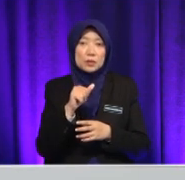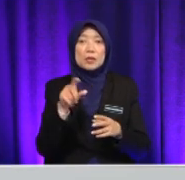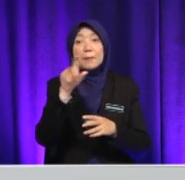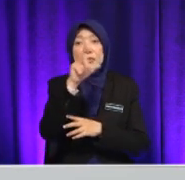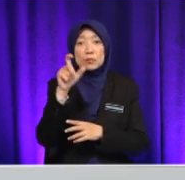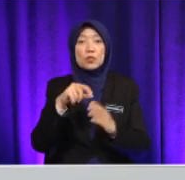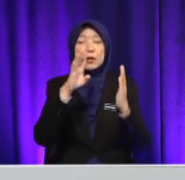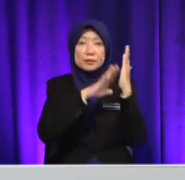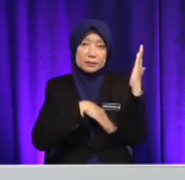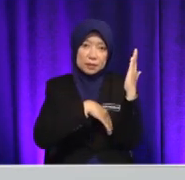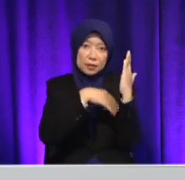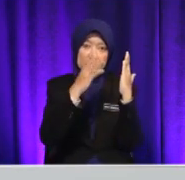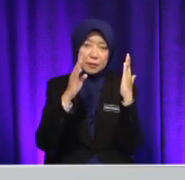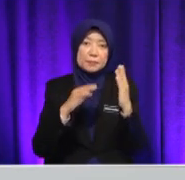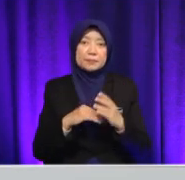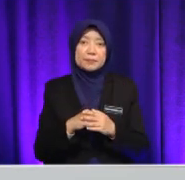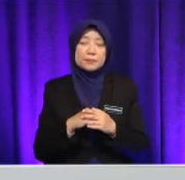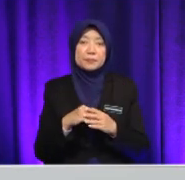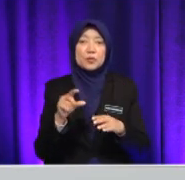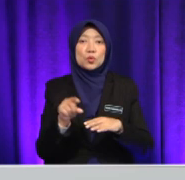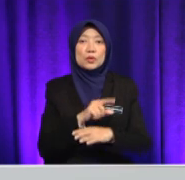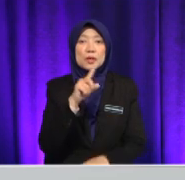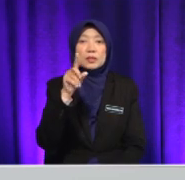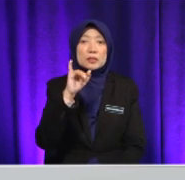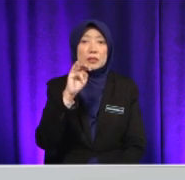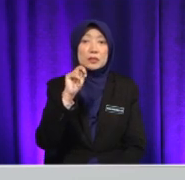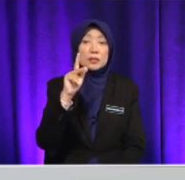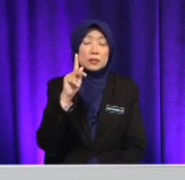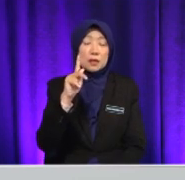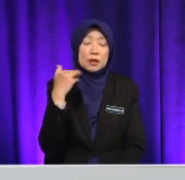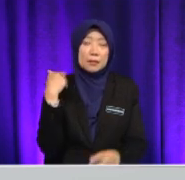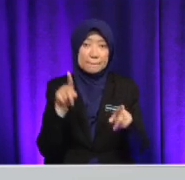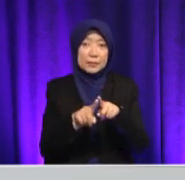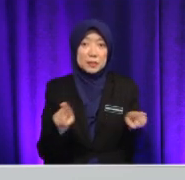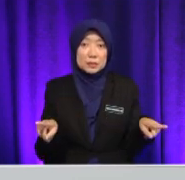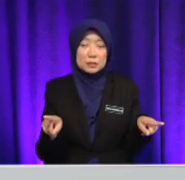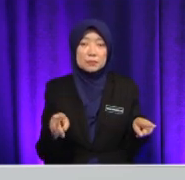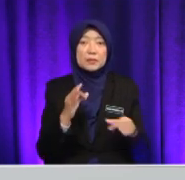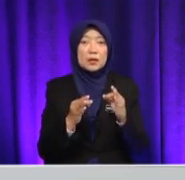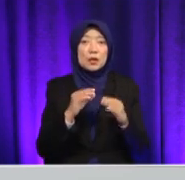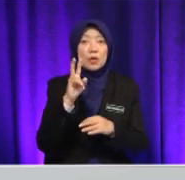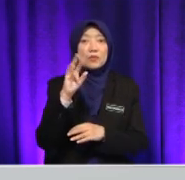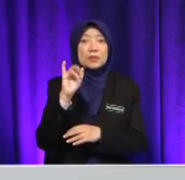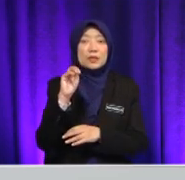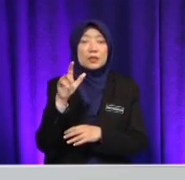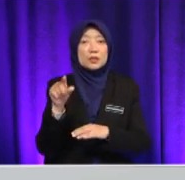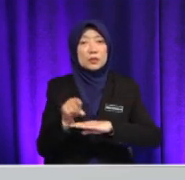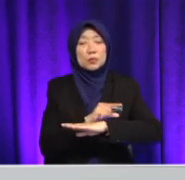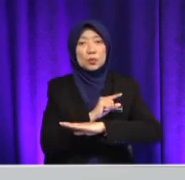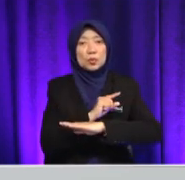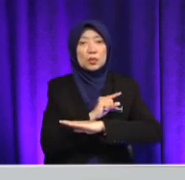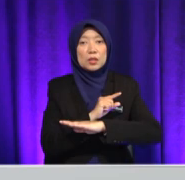Dia ee menggunakan zinc karbon nah dia ada bezel kalau ini kita menggunakan eee